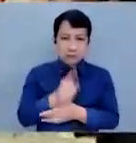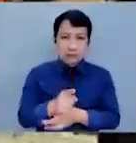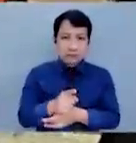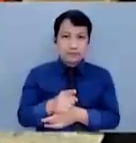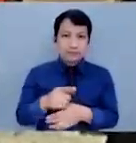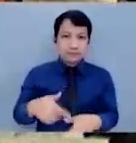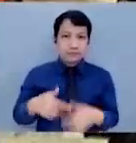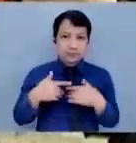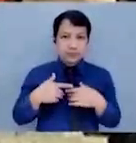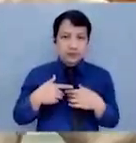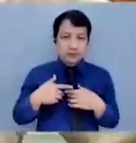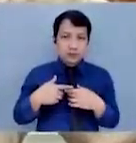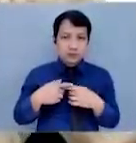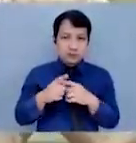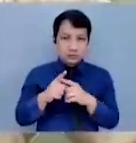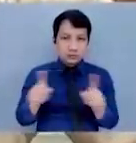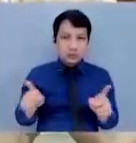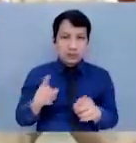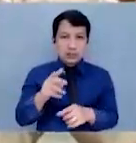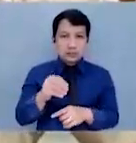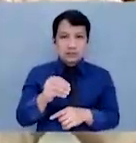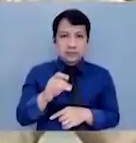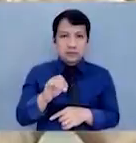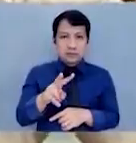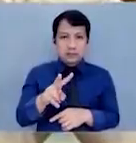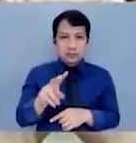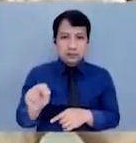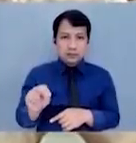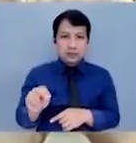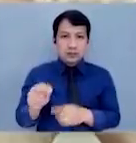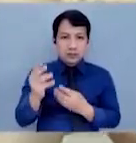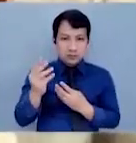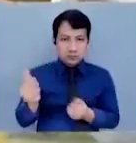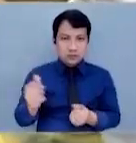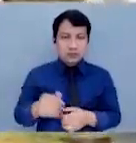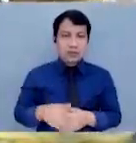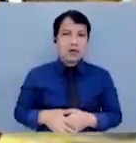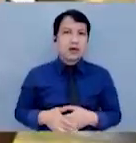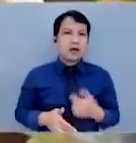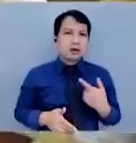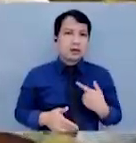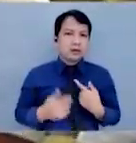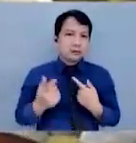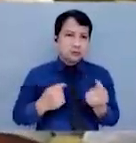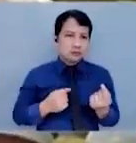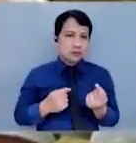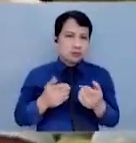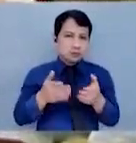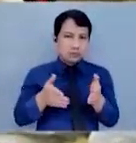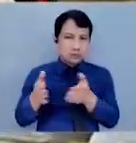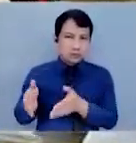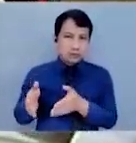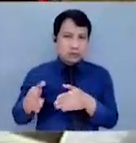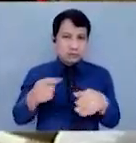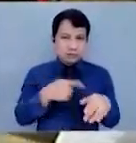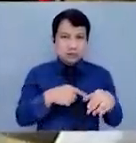ang distance sa MarVen. Ang solusyon nila... Nagagawa naman namin ng paraan kasi nagmamotor naman si Marco.